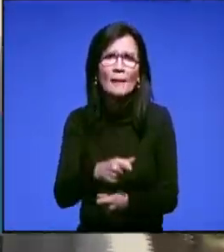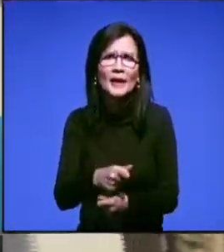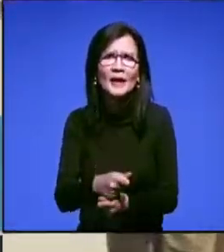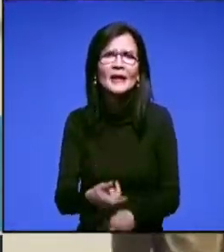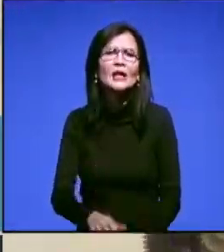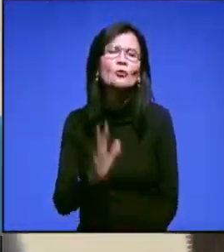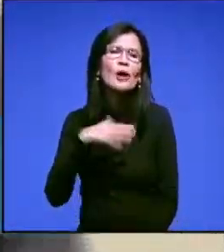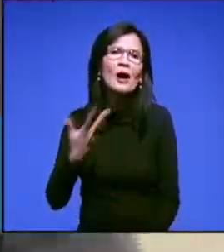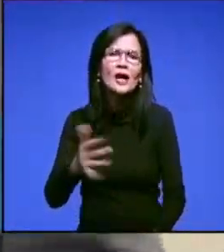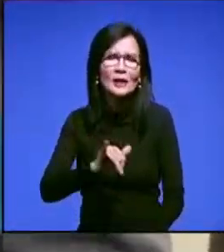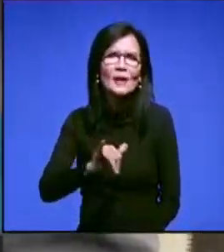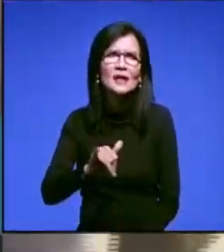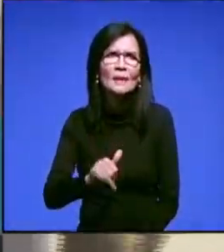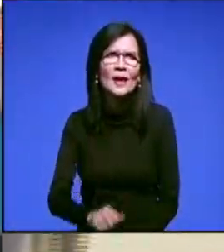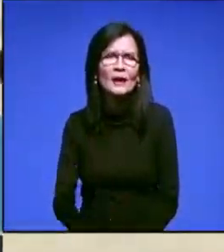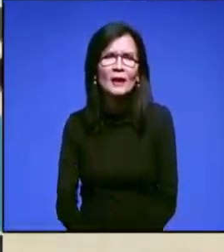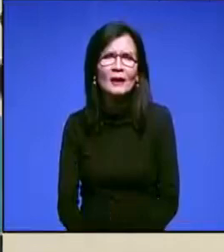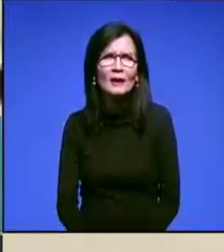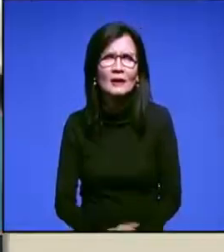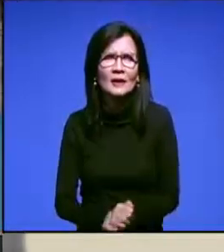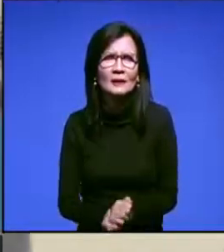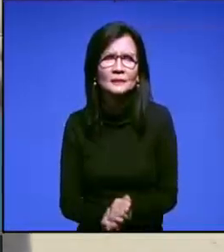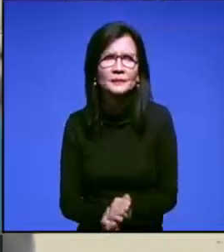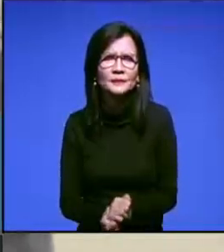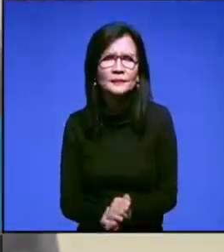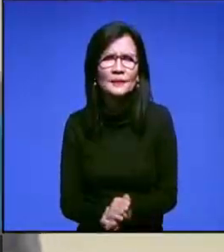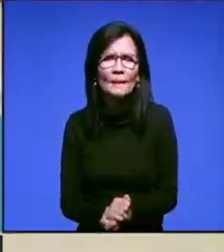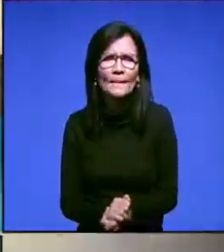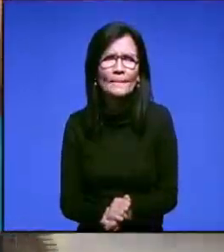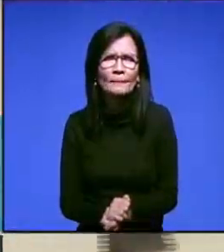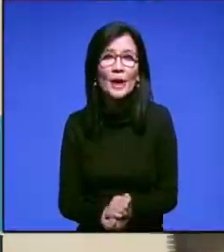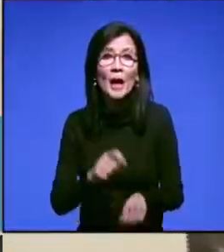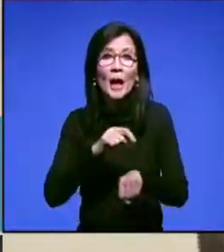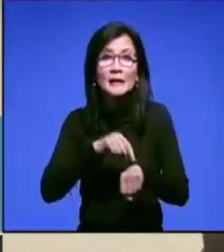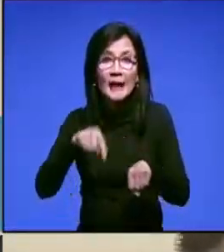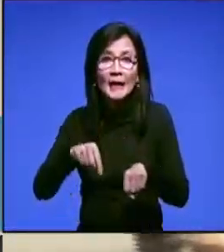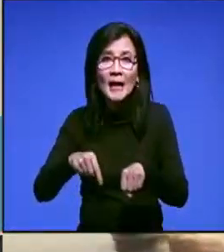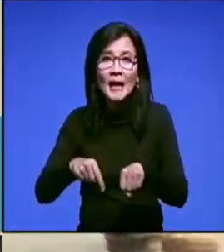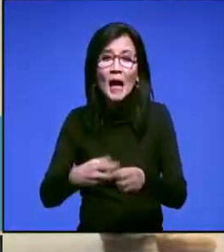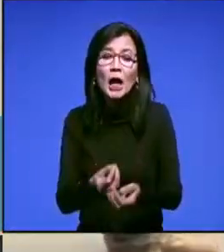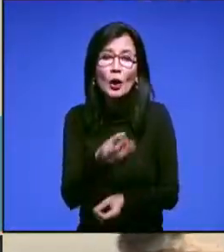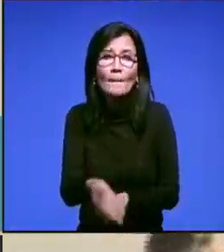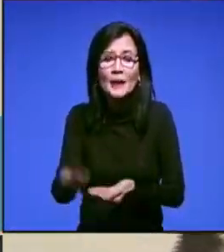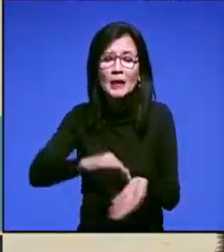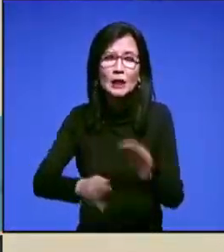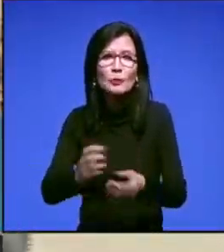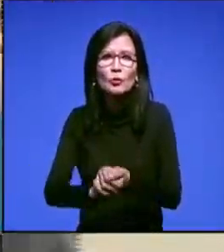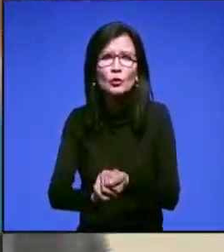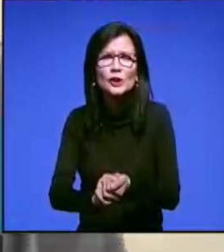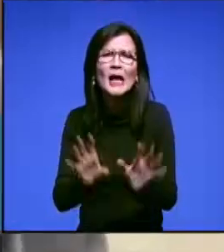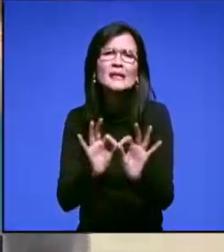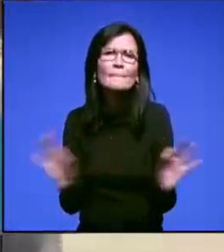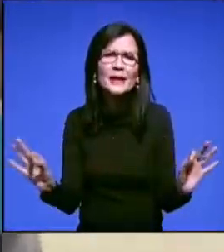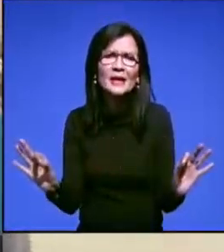sama-sama enak aja lah. Kenapa masih menyediakan tempat, Bang, bagi ini, Pak? Pembeli? Ya sekarang kalau dibungkus orang jarang beli, Bang. Oh gitu. Ya